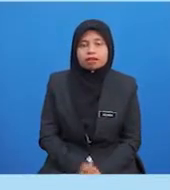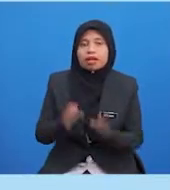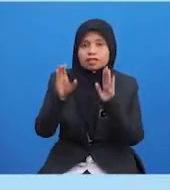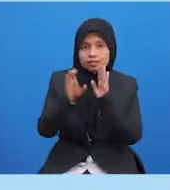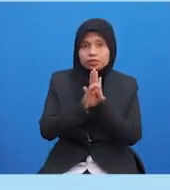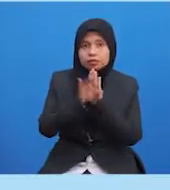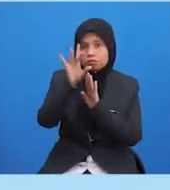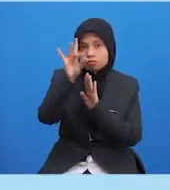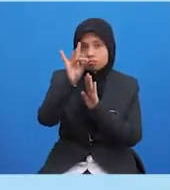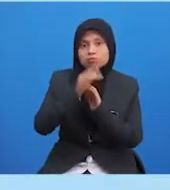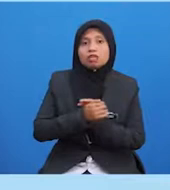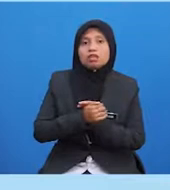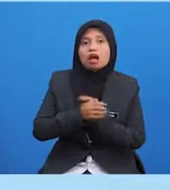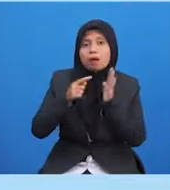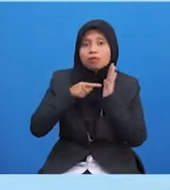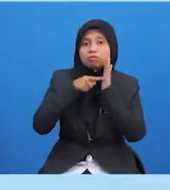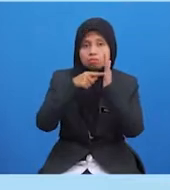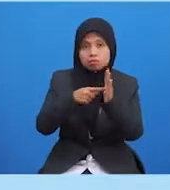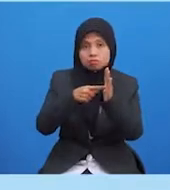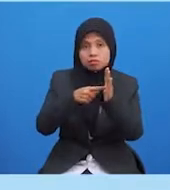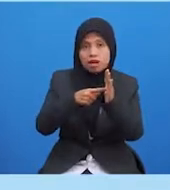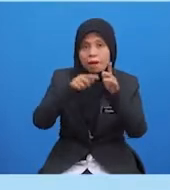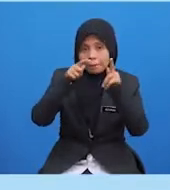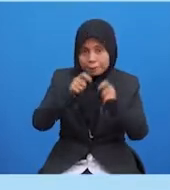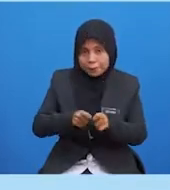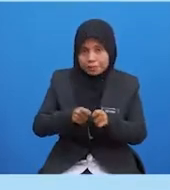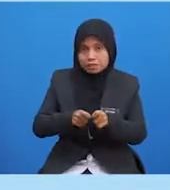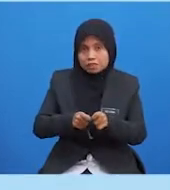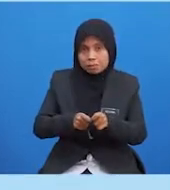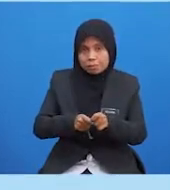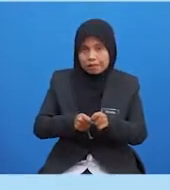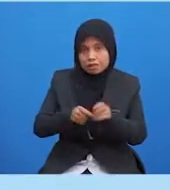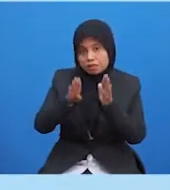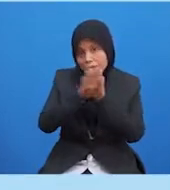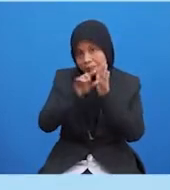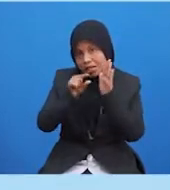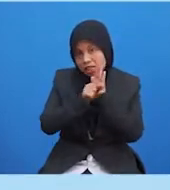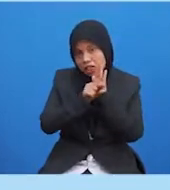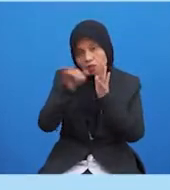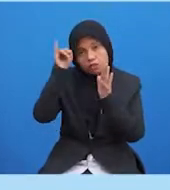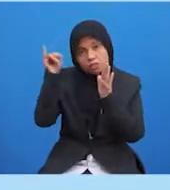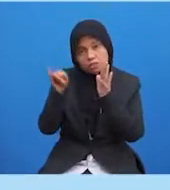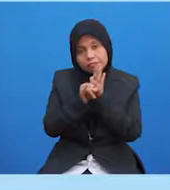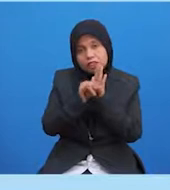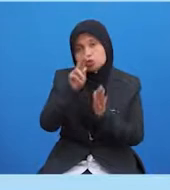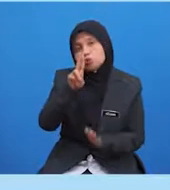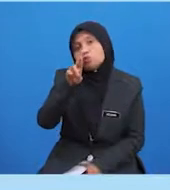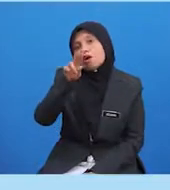Contoh 8 menunjukkan penetapan background image